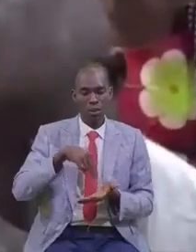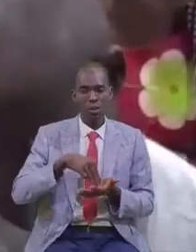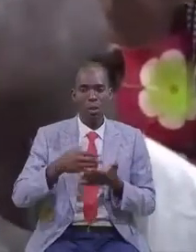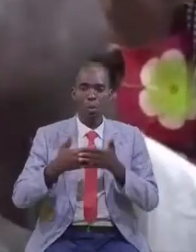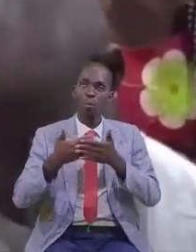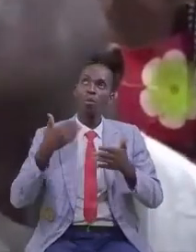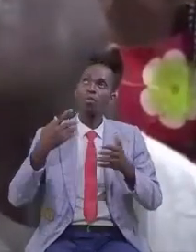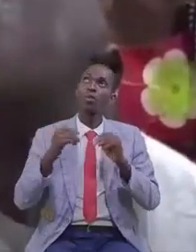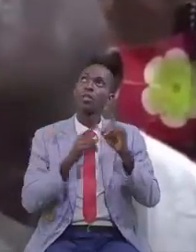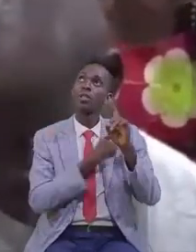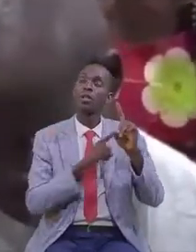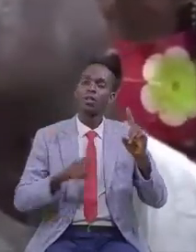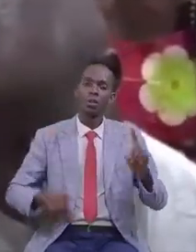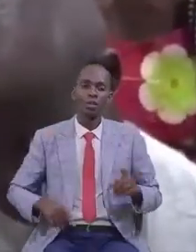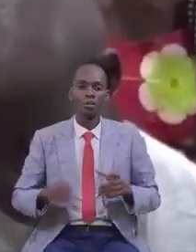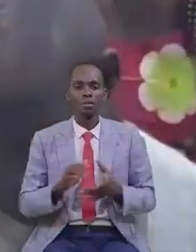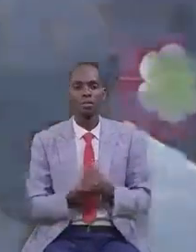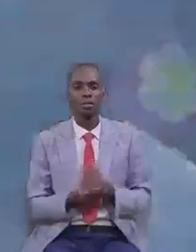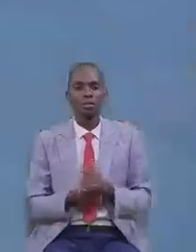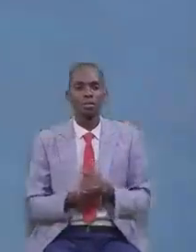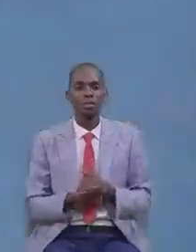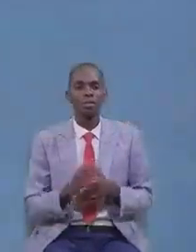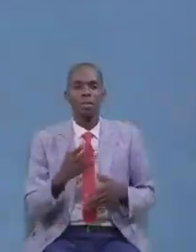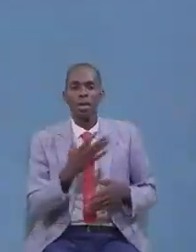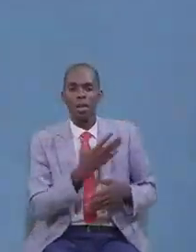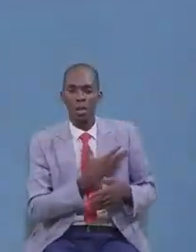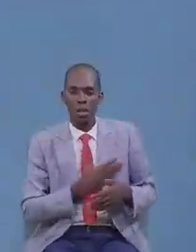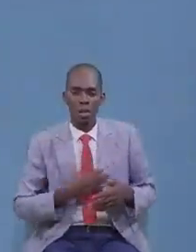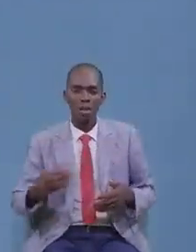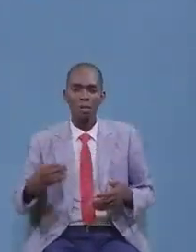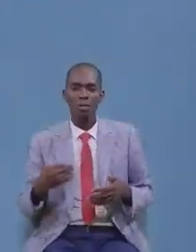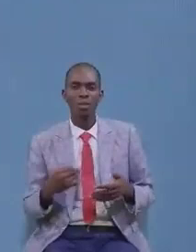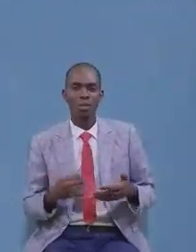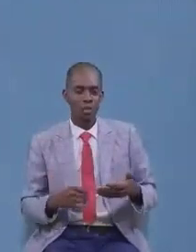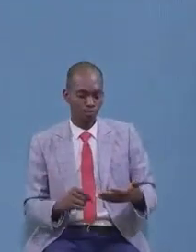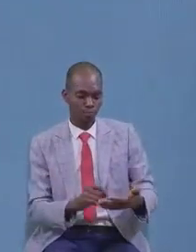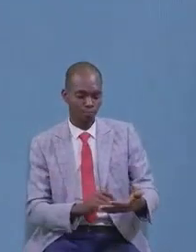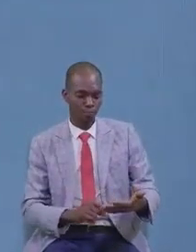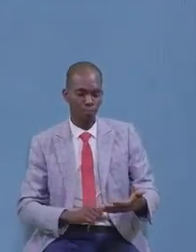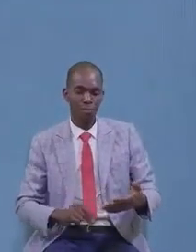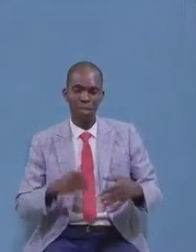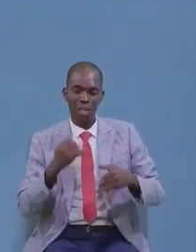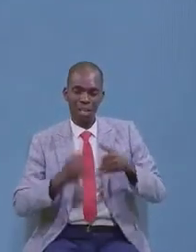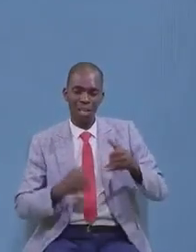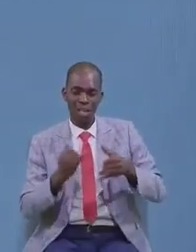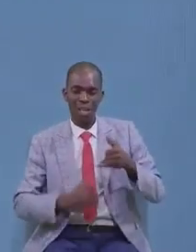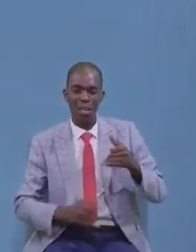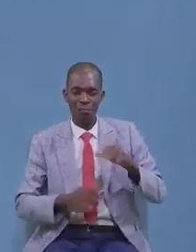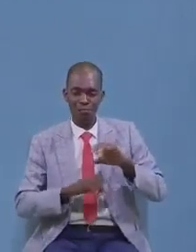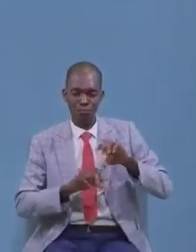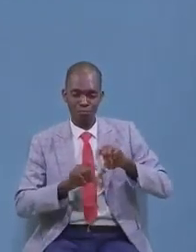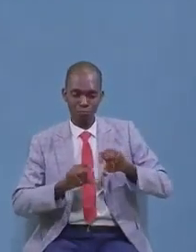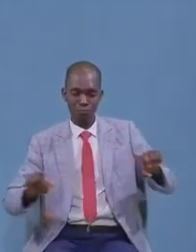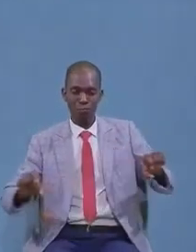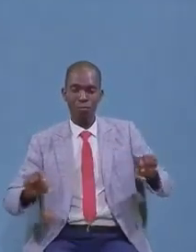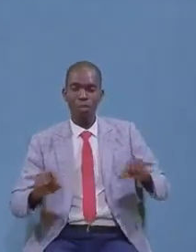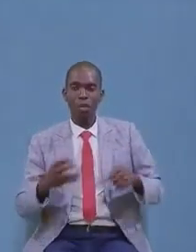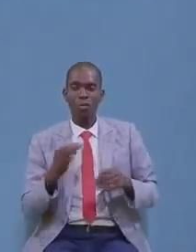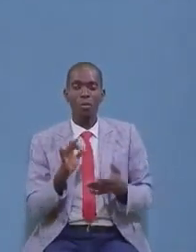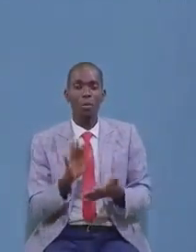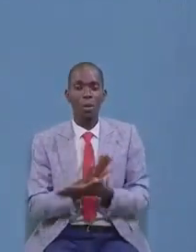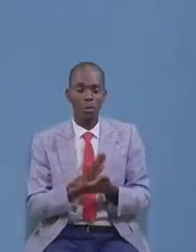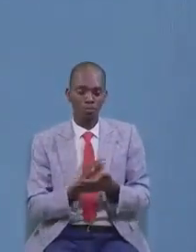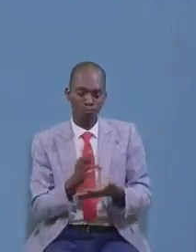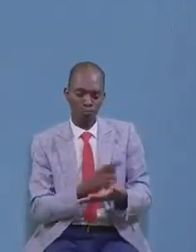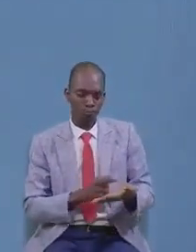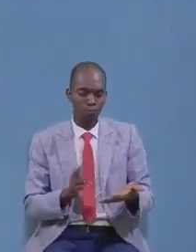దాన్ని ప్రభు కోసం సంసిద్ధం చేశారు. And he signed the bottom of that paper. ఆ పేపర్ యొక్క చివరి భాగంలో సంతకం చేశారు. And he said,